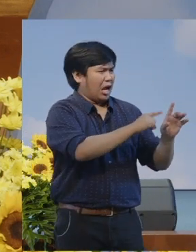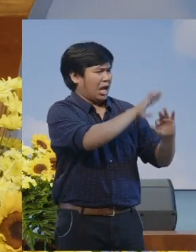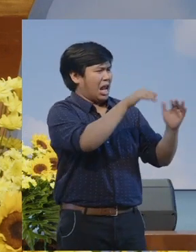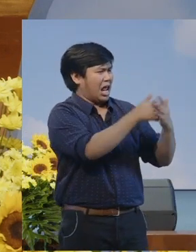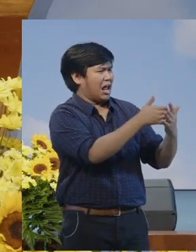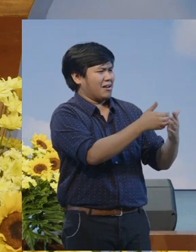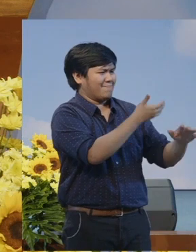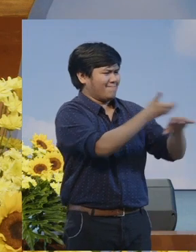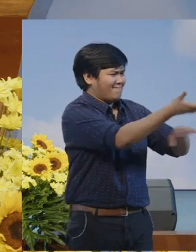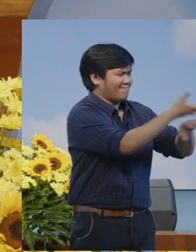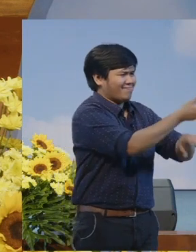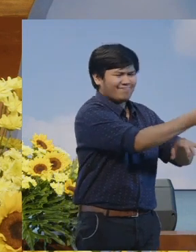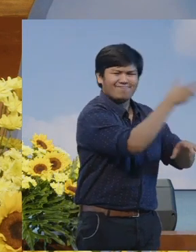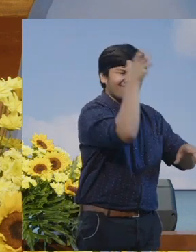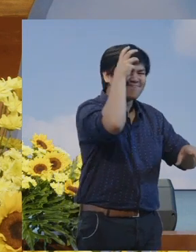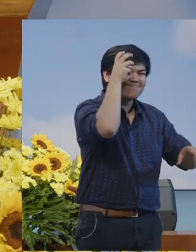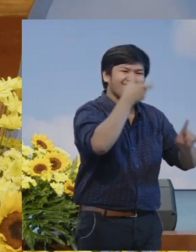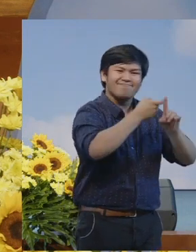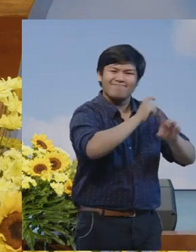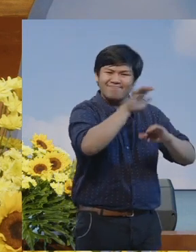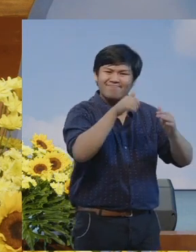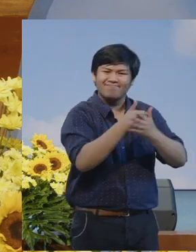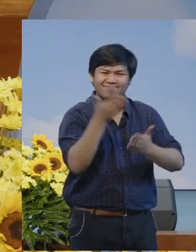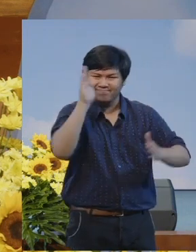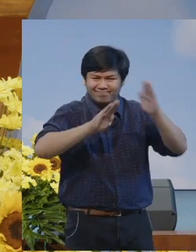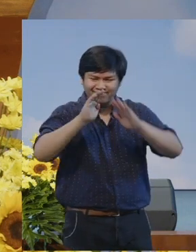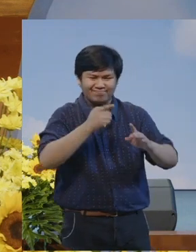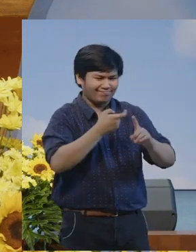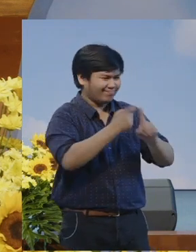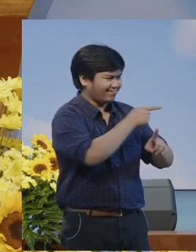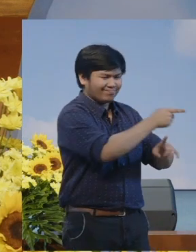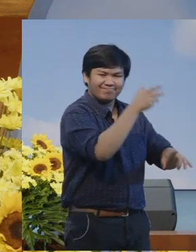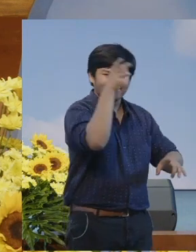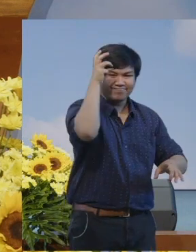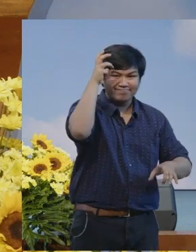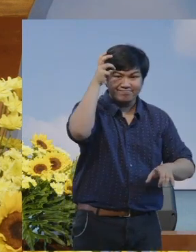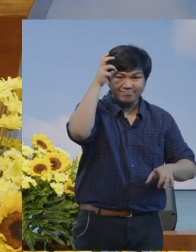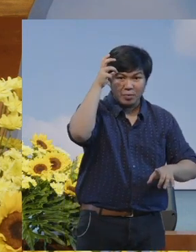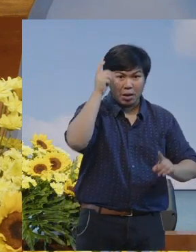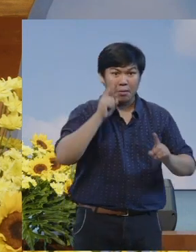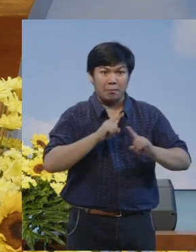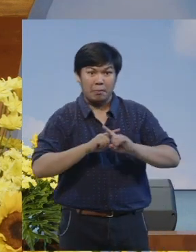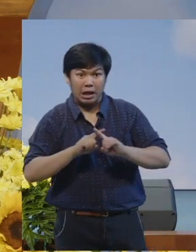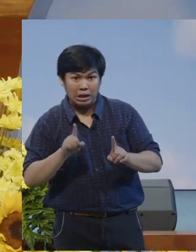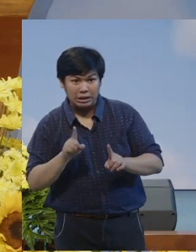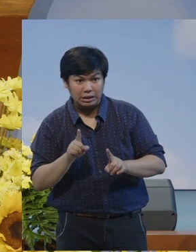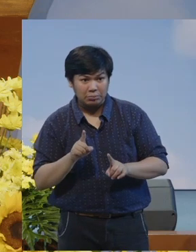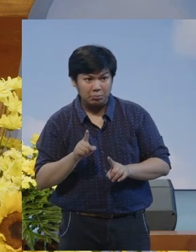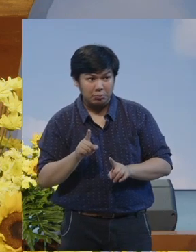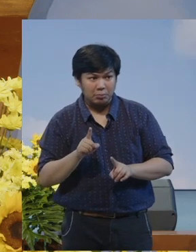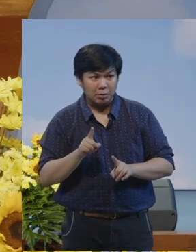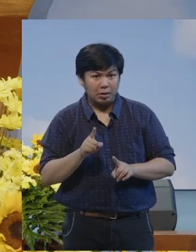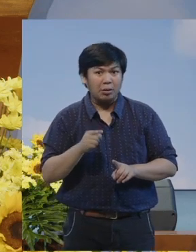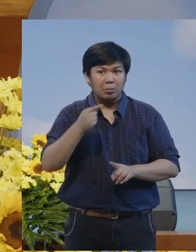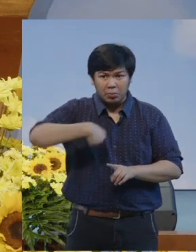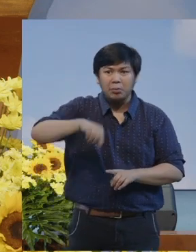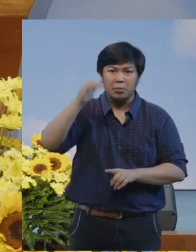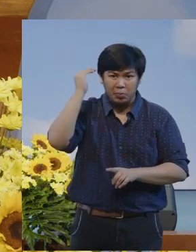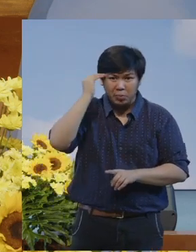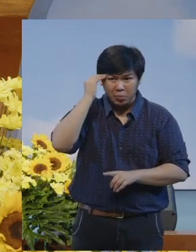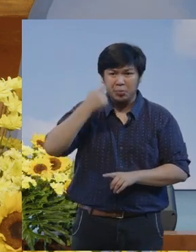kapatid, madalas, kaakibat tayo sa mga kakulangan na iyan. Tayo